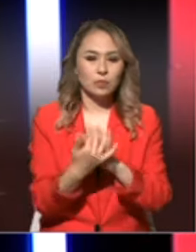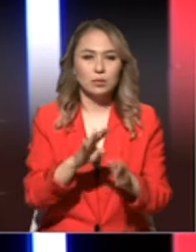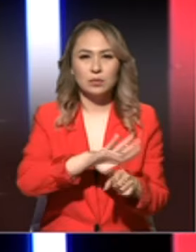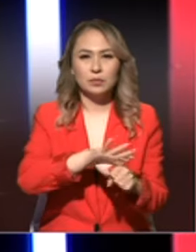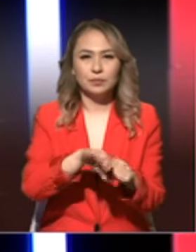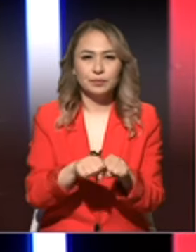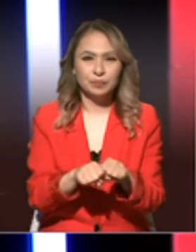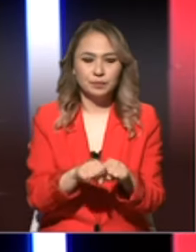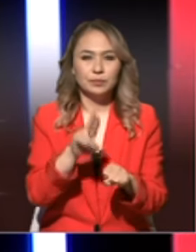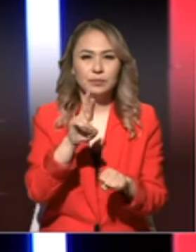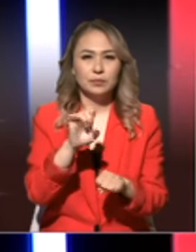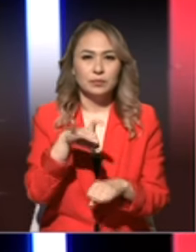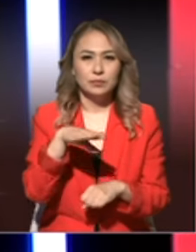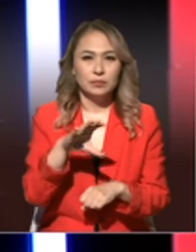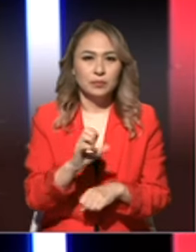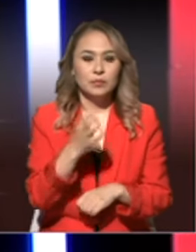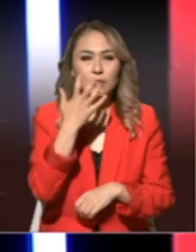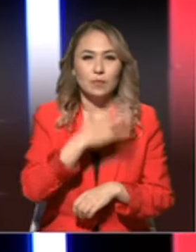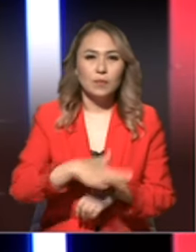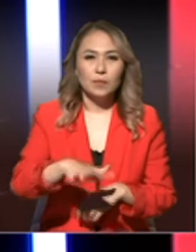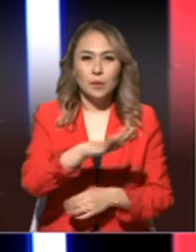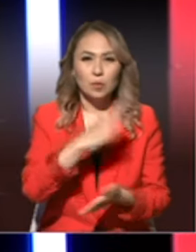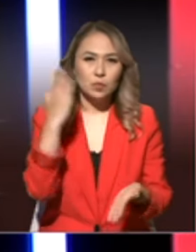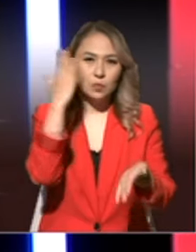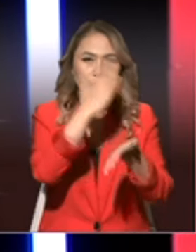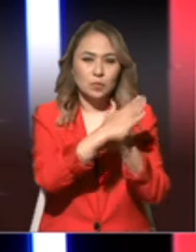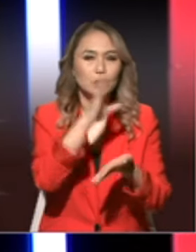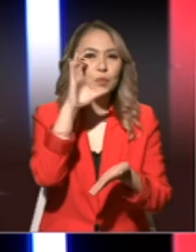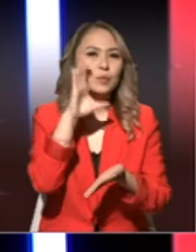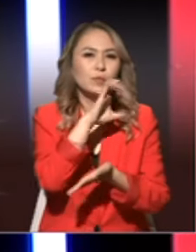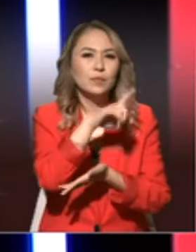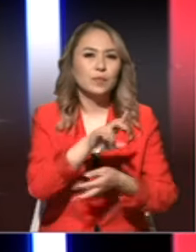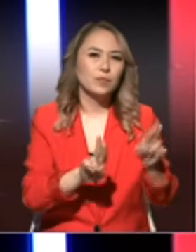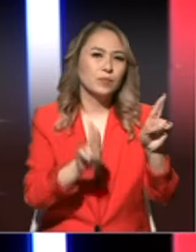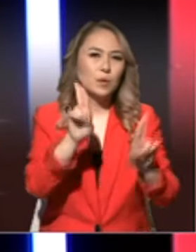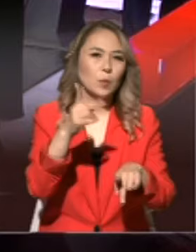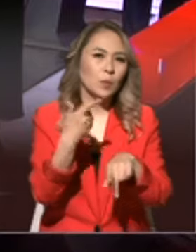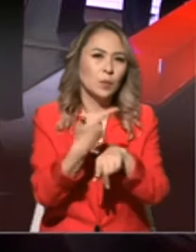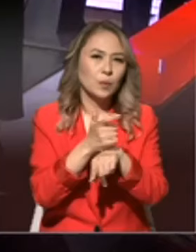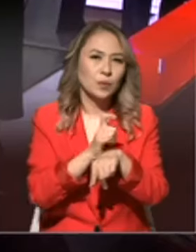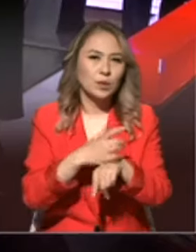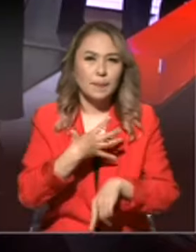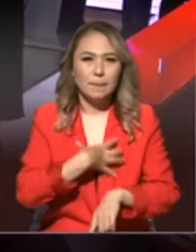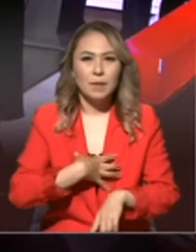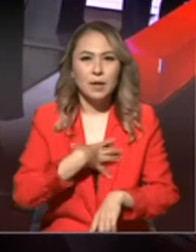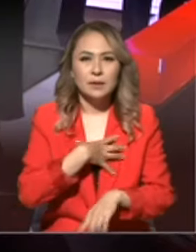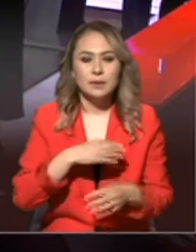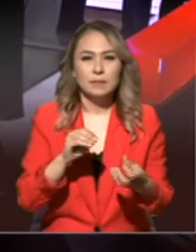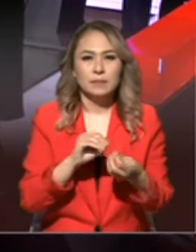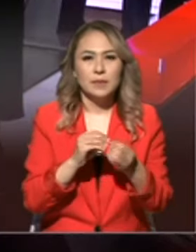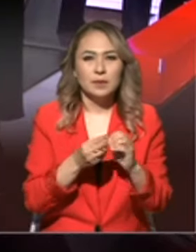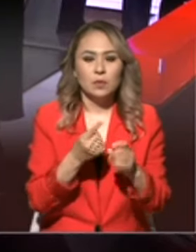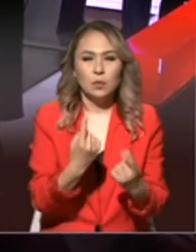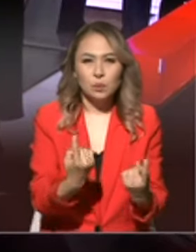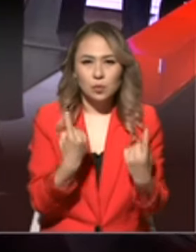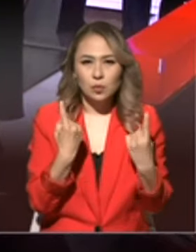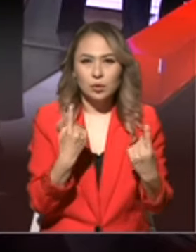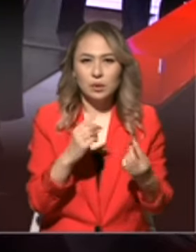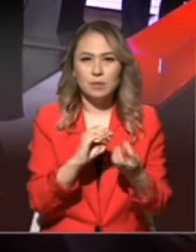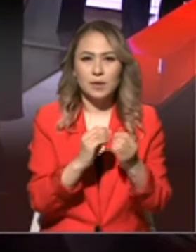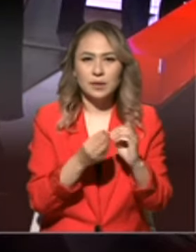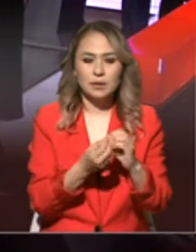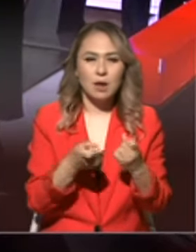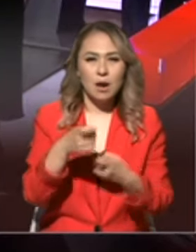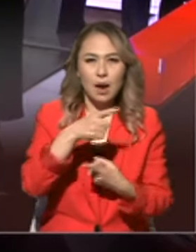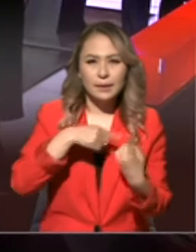екен. Былай қарасаңыздар, оңтүстіктен солтүстікке көш бұл стратегиялық тұрғыдан өте маңызды мәселе, күрделі мәселе.